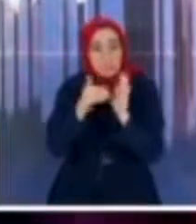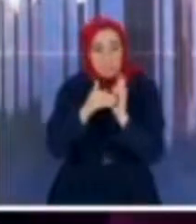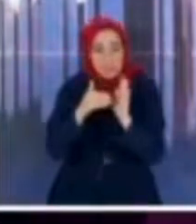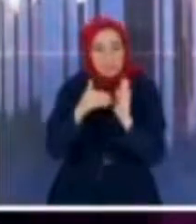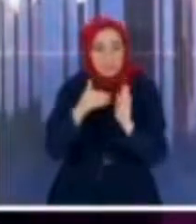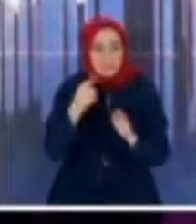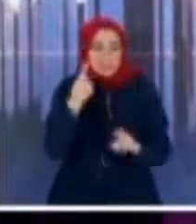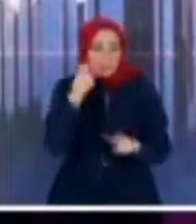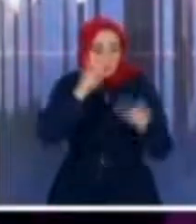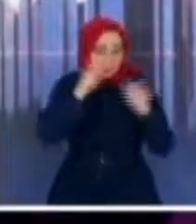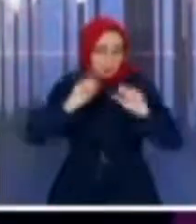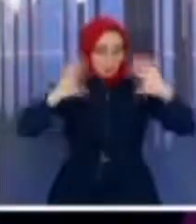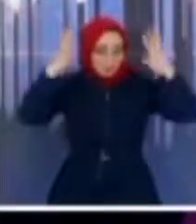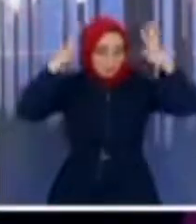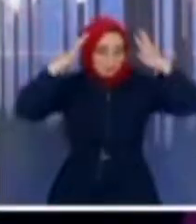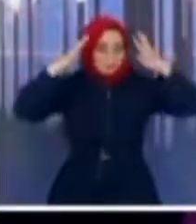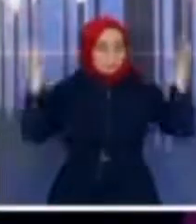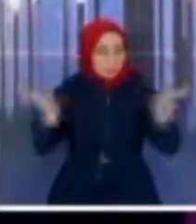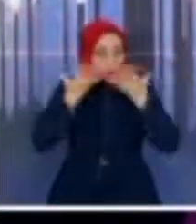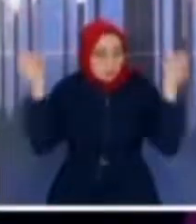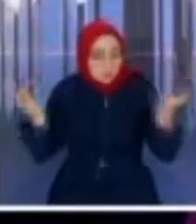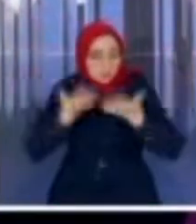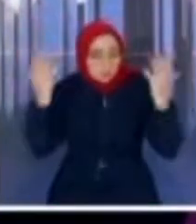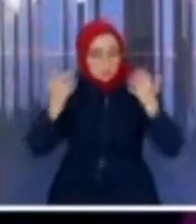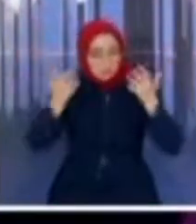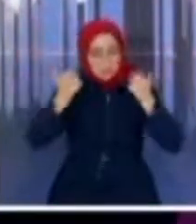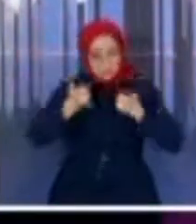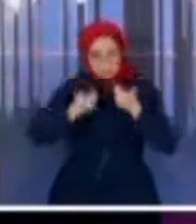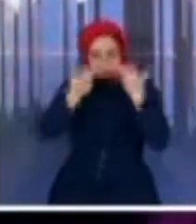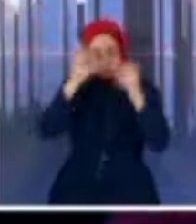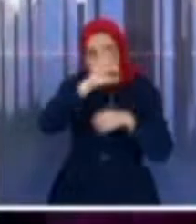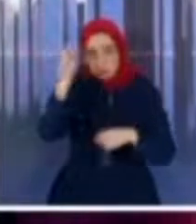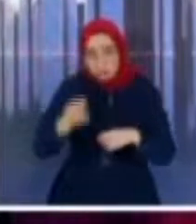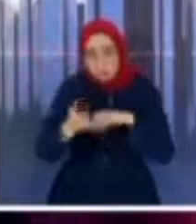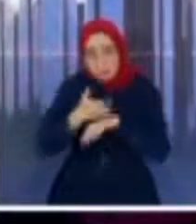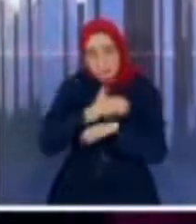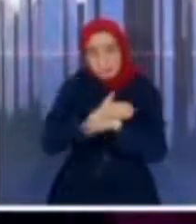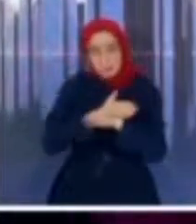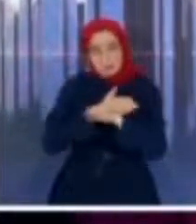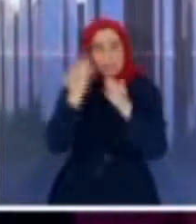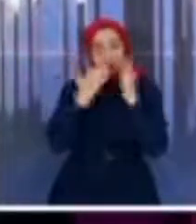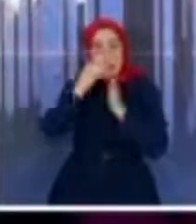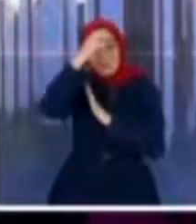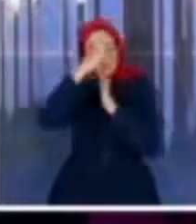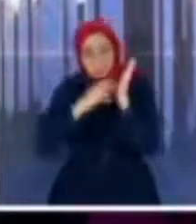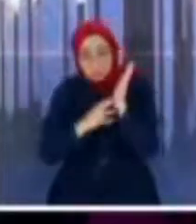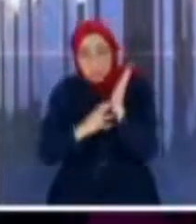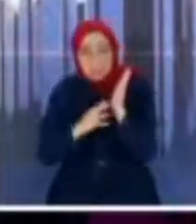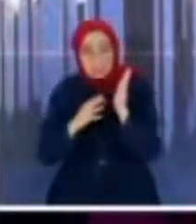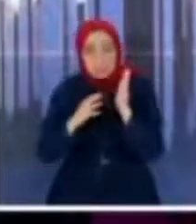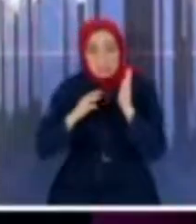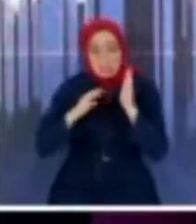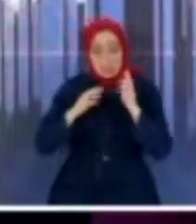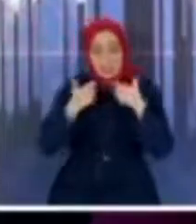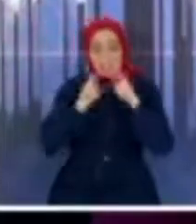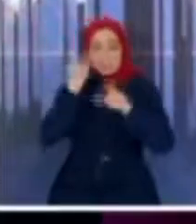يعني تخلي العباد تشجع للمشروع هذا الارقام. فما دراسه قبل ما ندخل بلاتوم قريتها ككومبارازار تعملت على